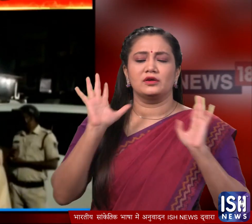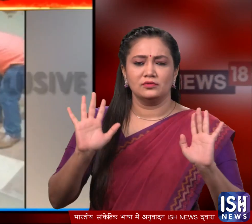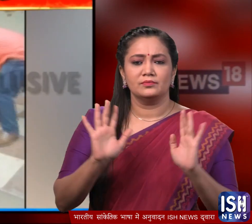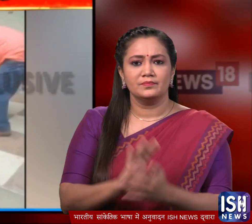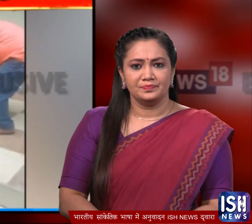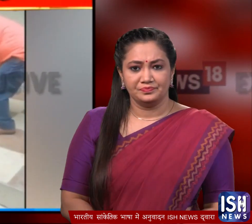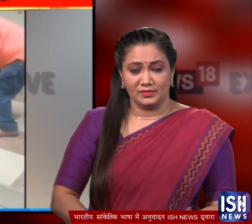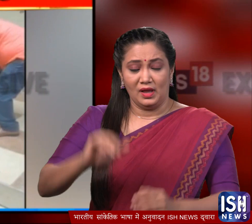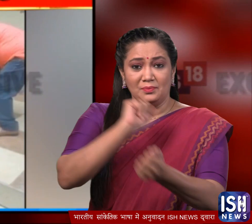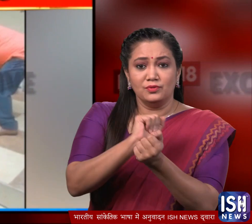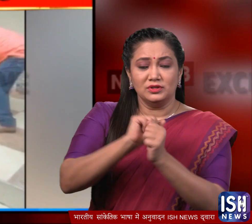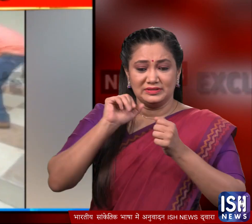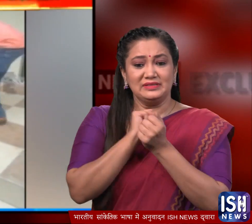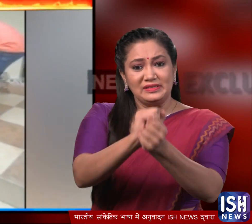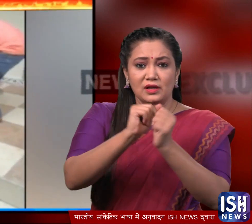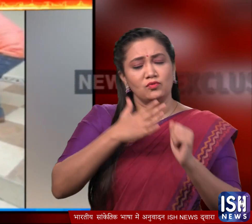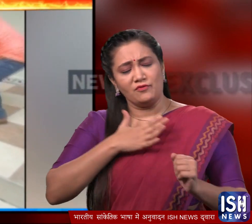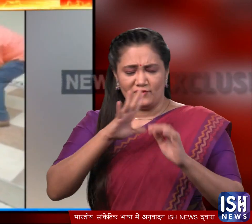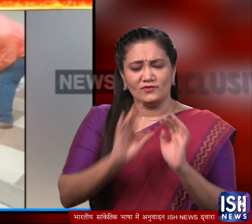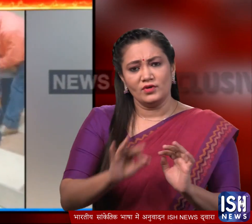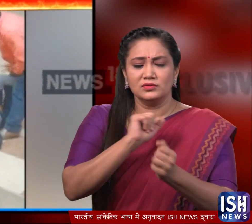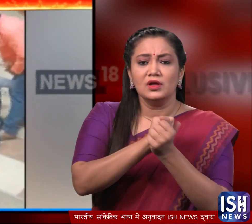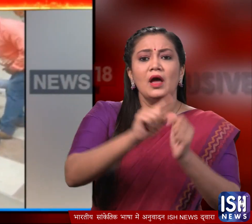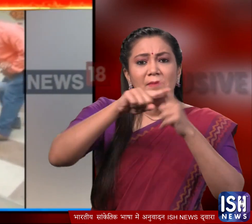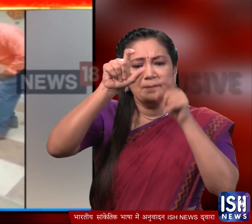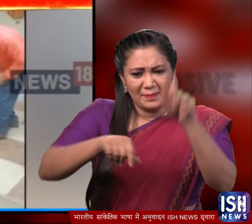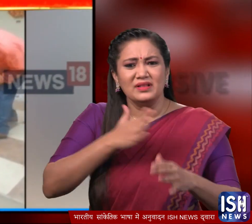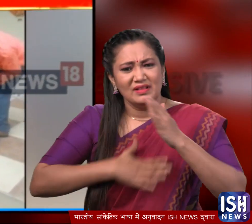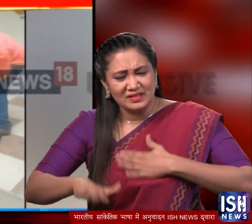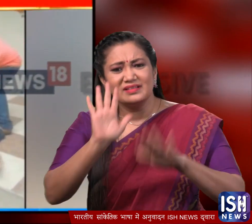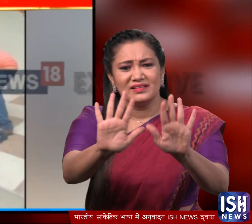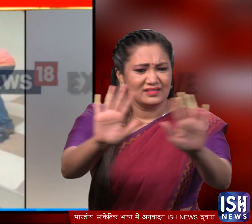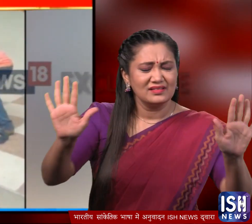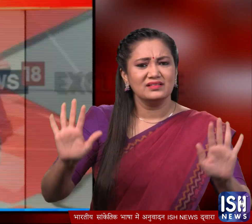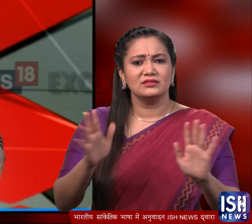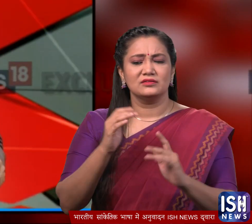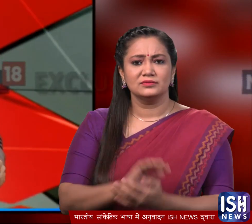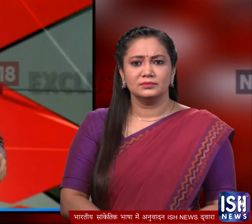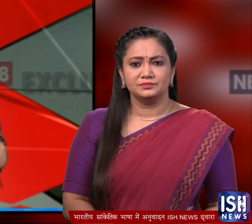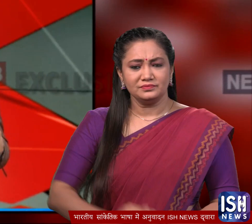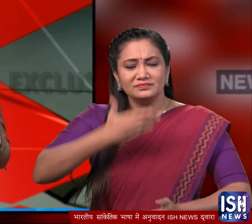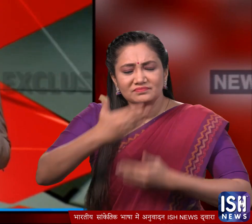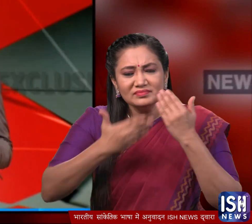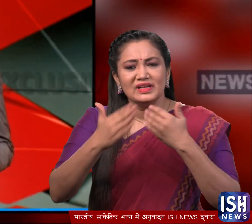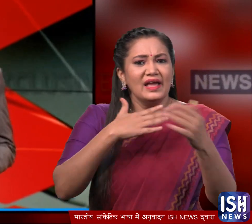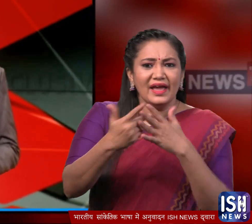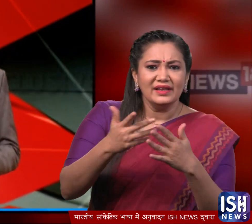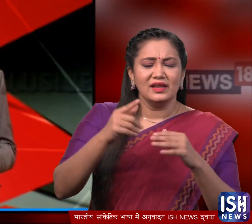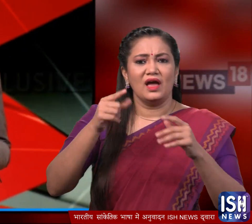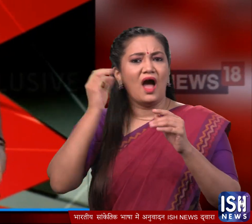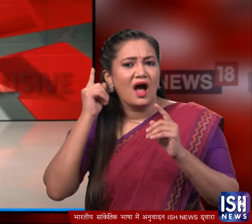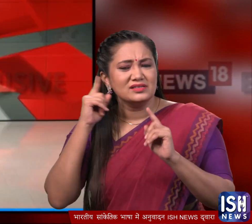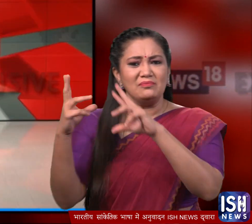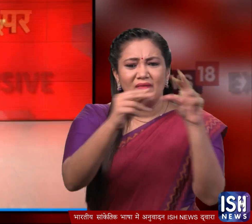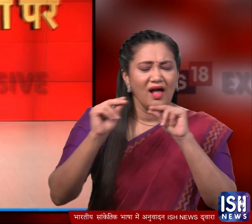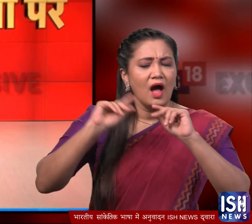रही है। पुलिस ने आरोपियों की गिरफ्तारी का तो भरोसा दिया ही, साथ ही लोगों से शांति बनाए रखने की भी अपील की और उन्हें सलाह दी कि वो किसी भी तरह की अफवाह